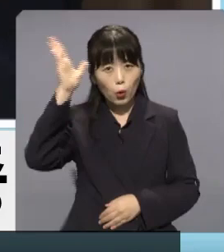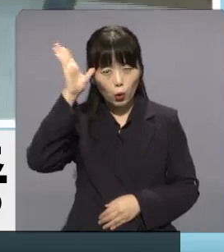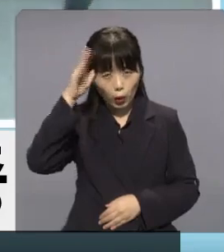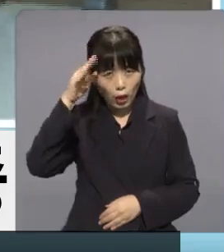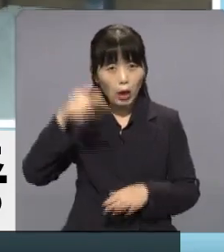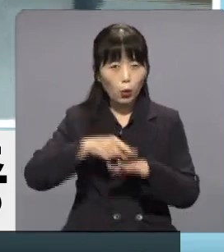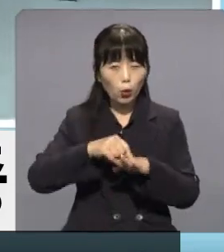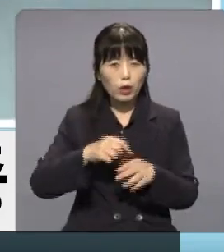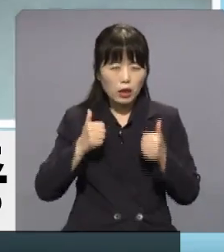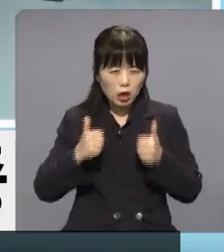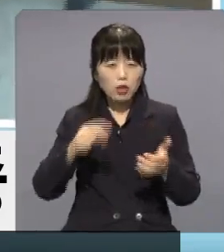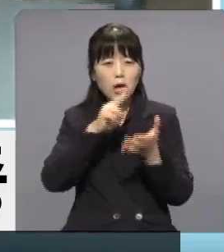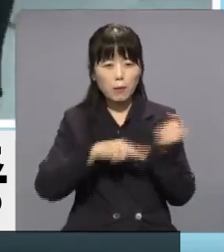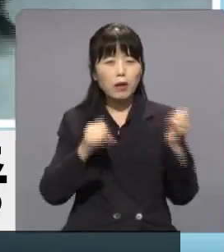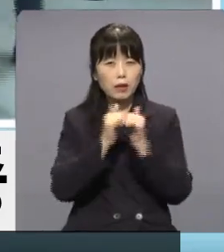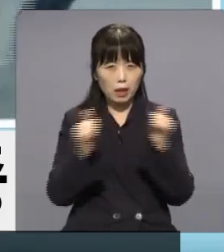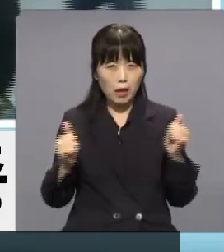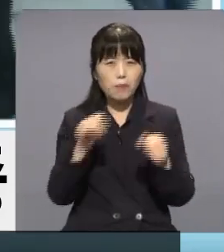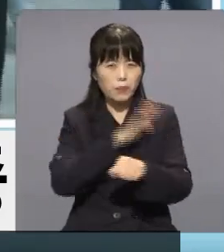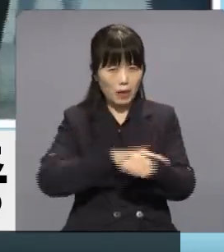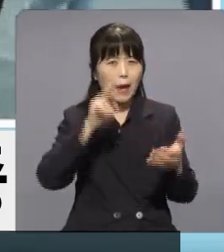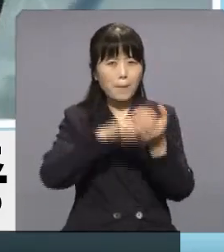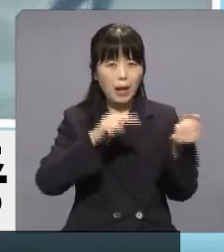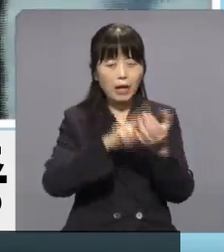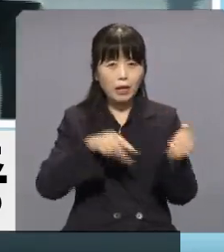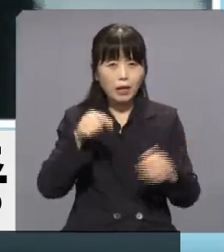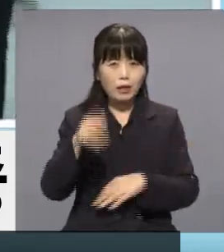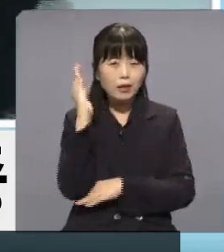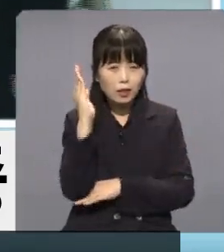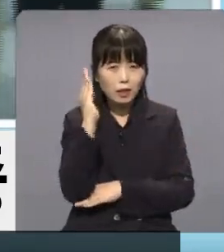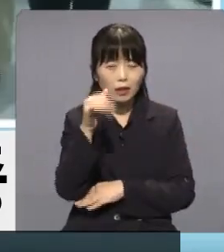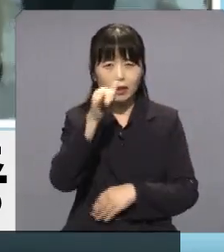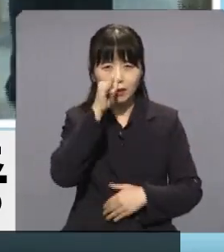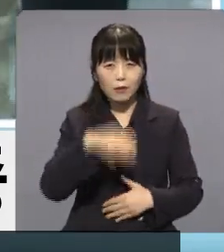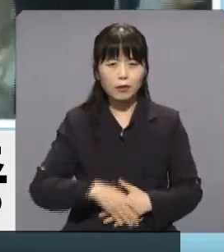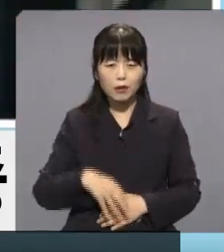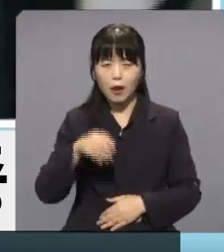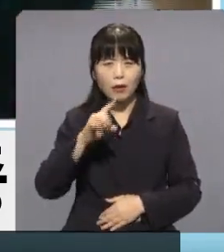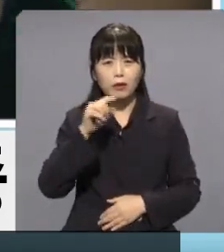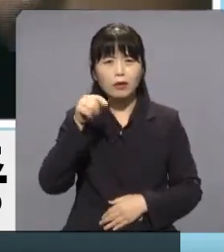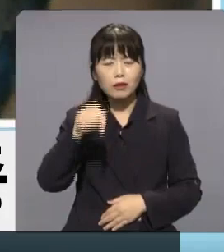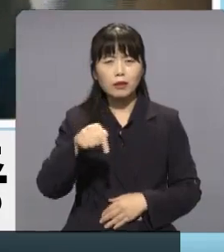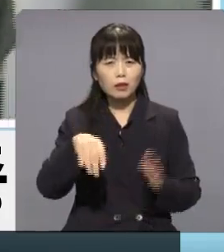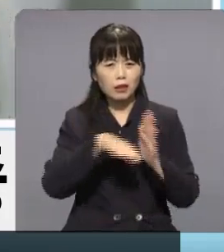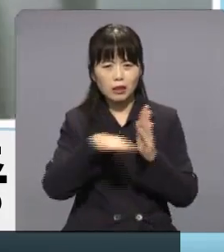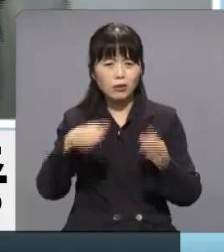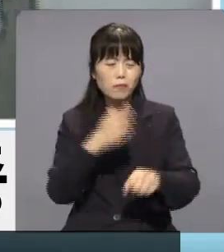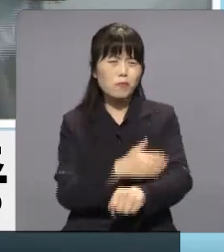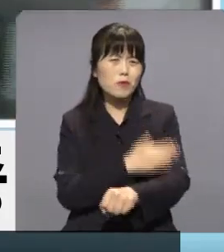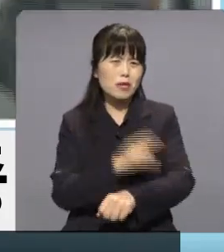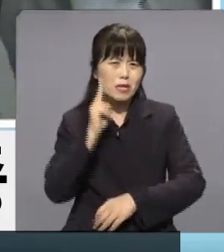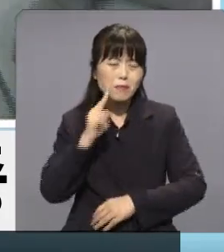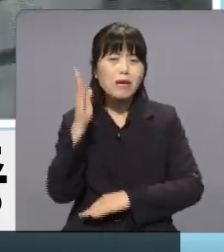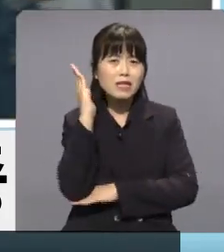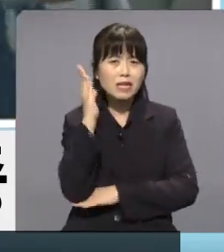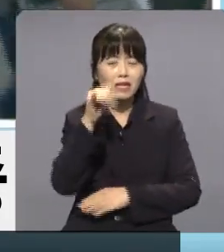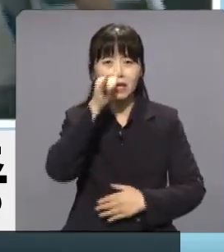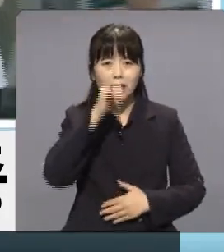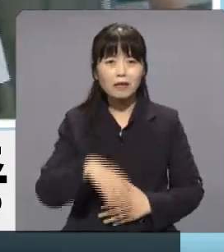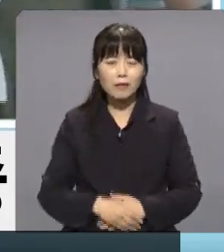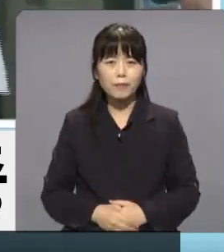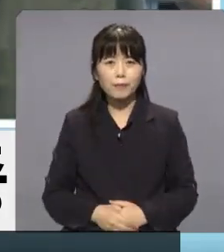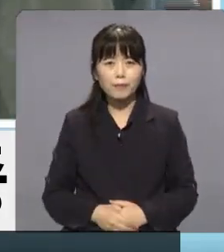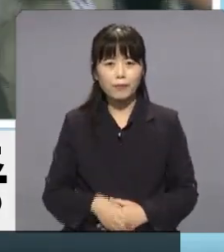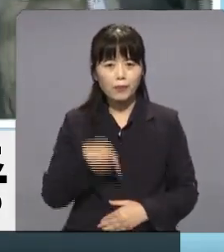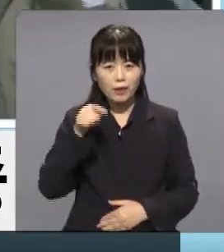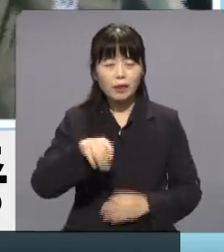아이였다 예 그리 차 가장 잘 받았다 1 있으니 절단되는 마리의 예 를 넘어 버린 거예요 그 순간에